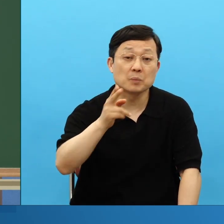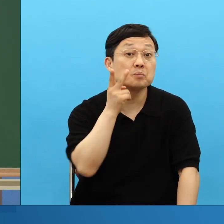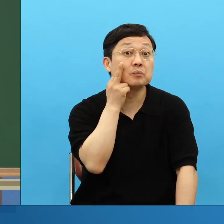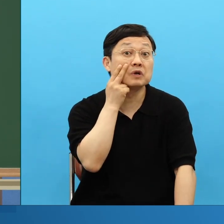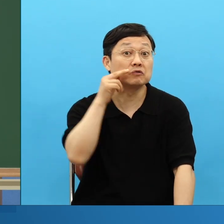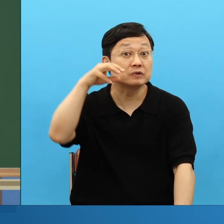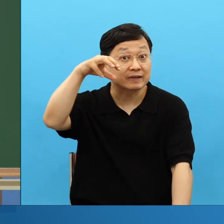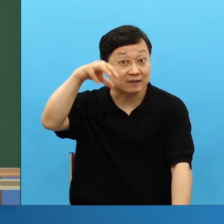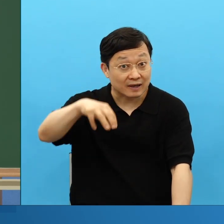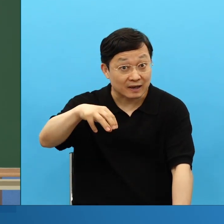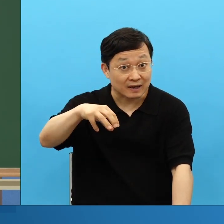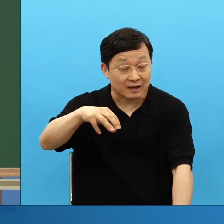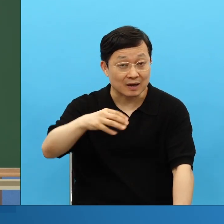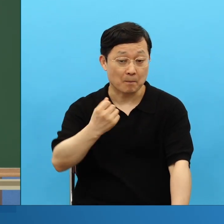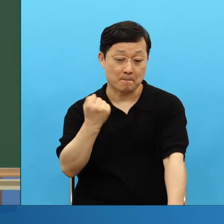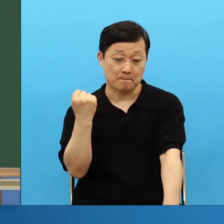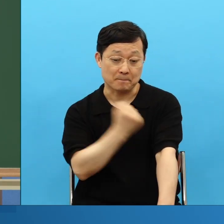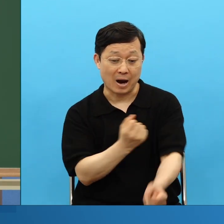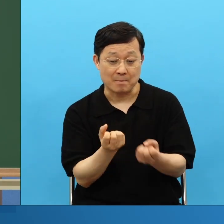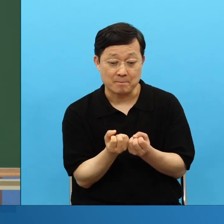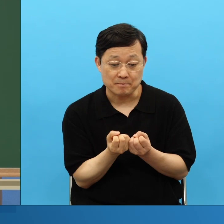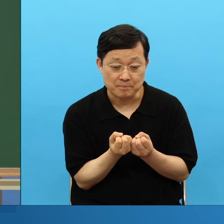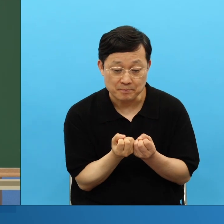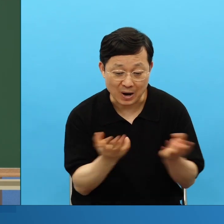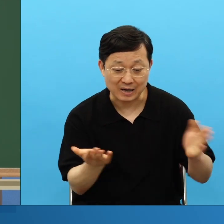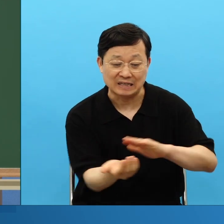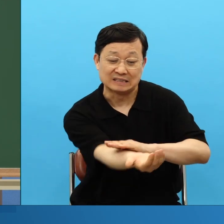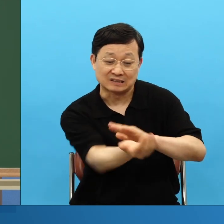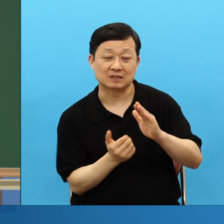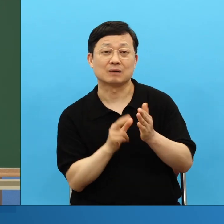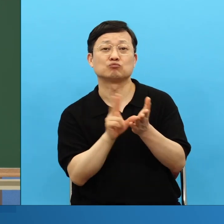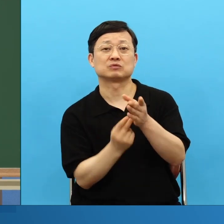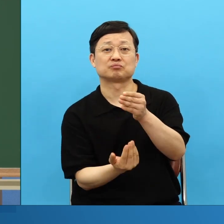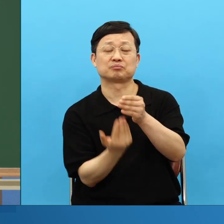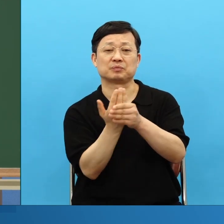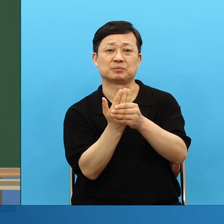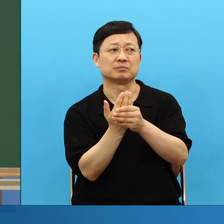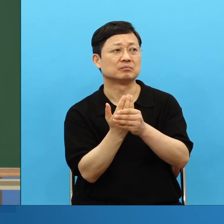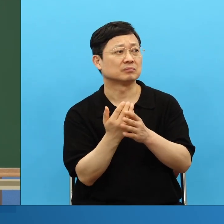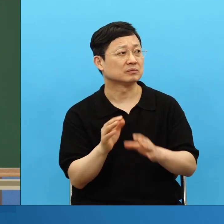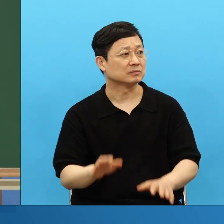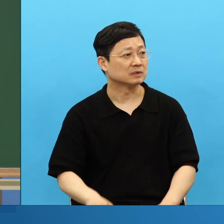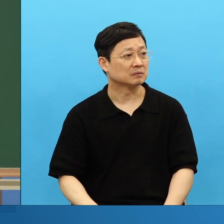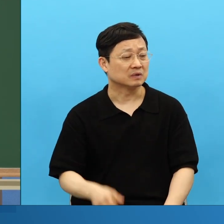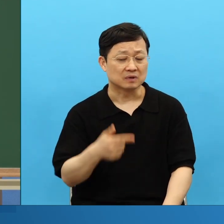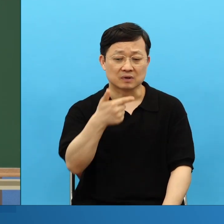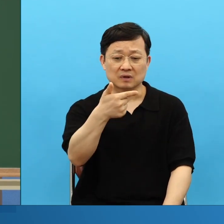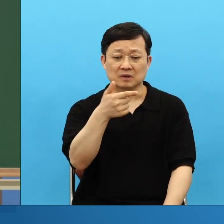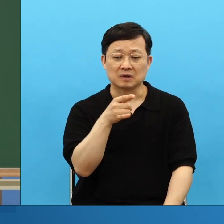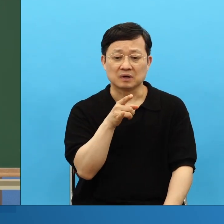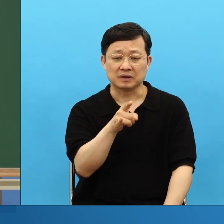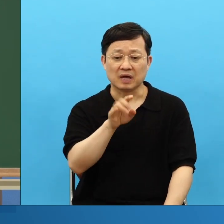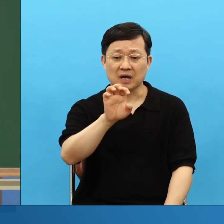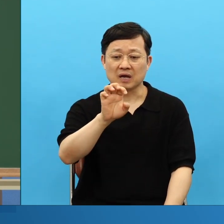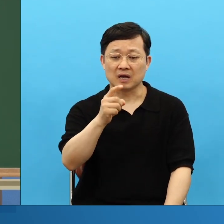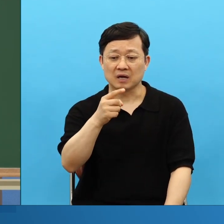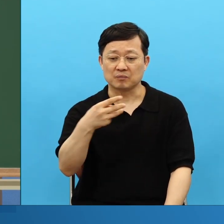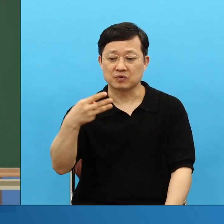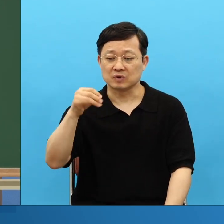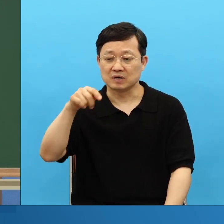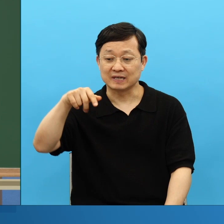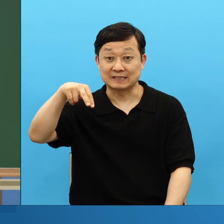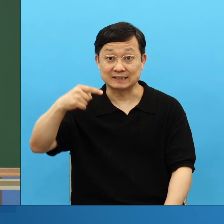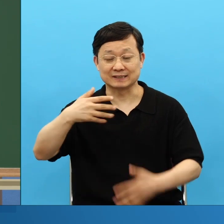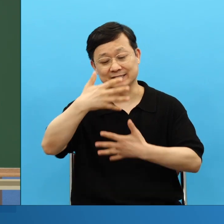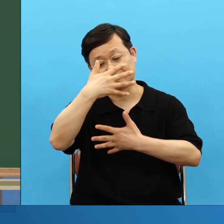마약이 정말 많이 번지기 전에 사건이 하나가 있었어요. 넷플릭스에 보면 이렇게 죽음의 진통제라는